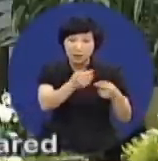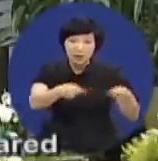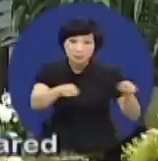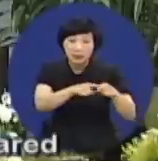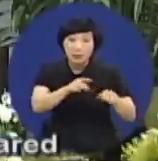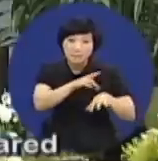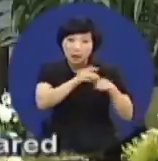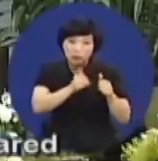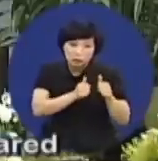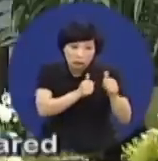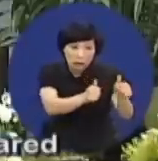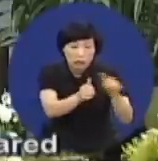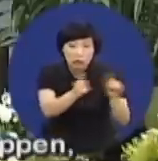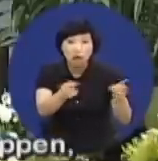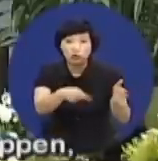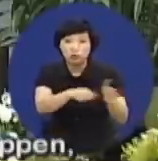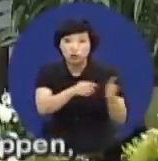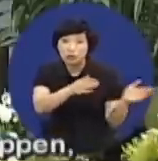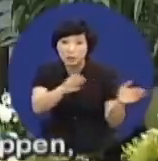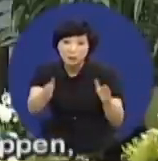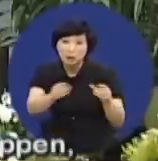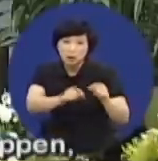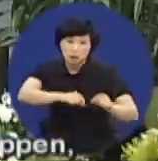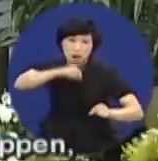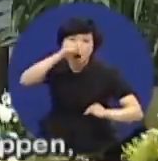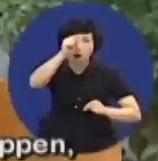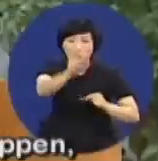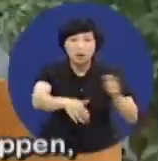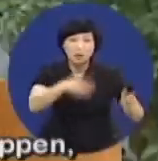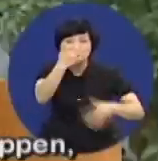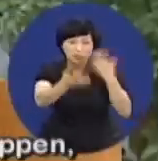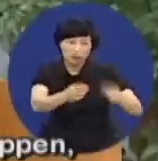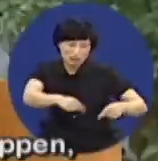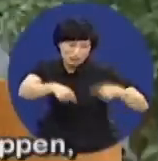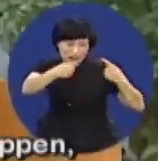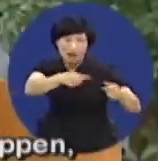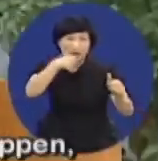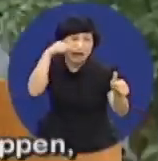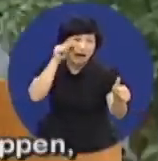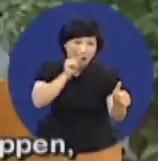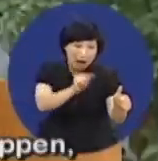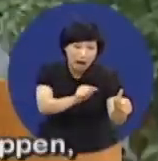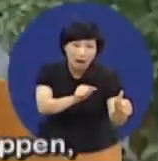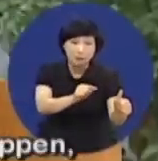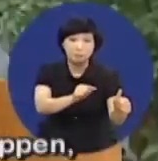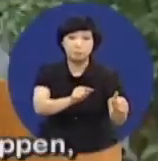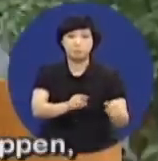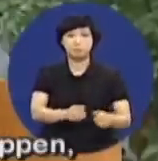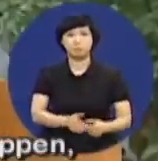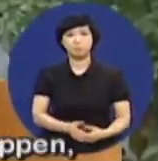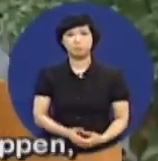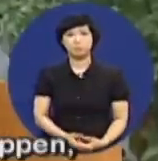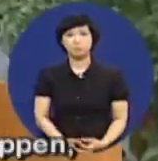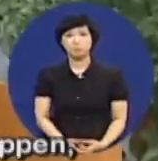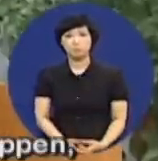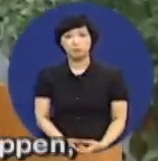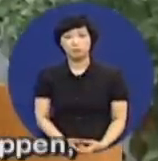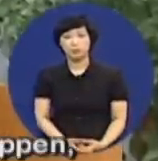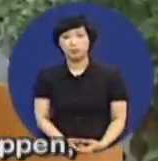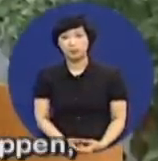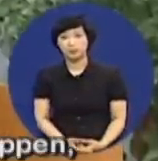魔とその使いたちのために用意された永遠の火に入れと記録されています。